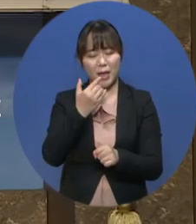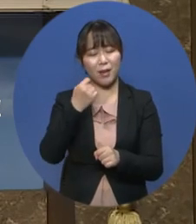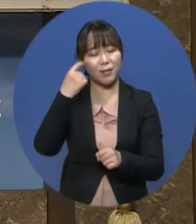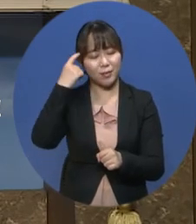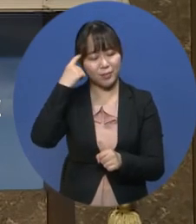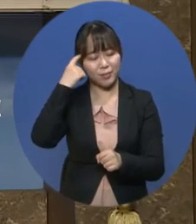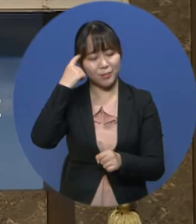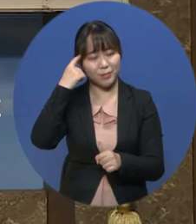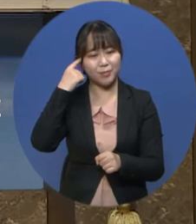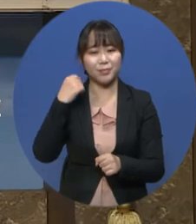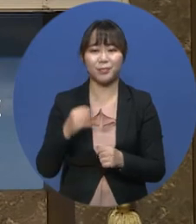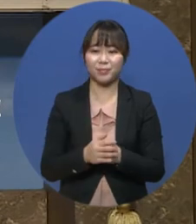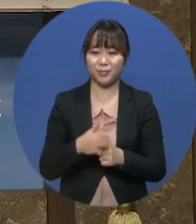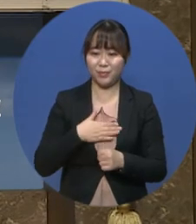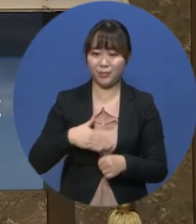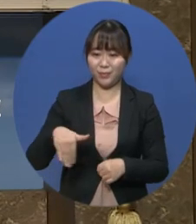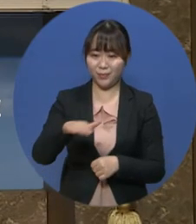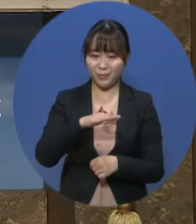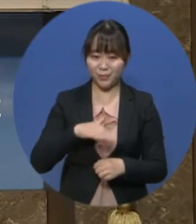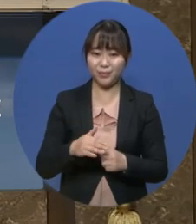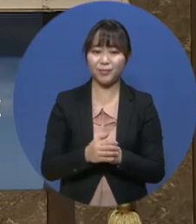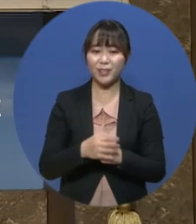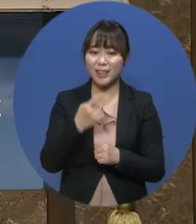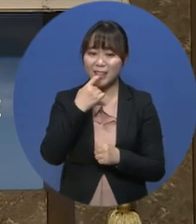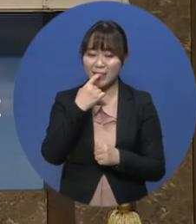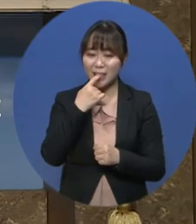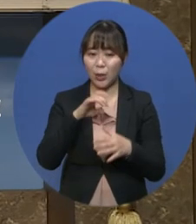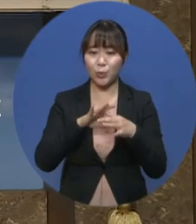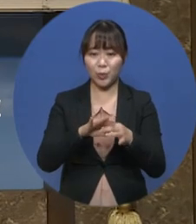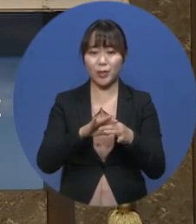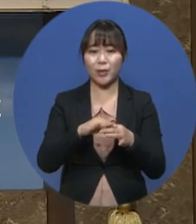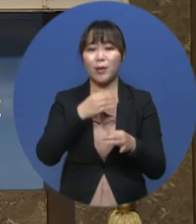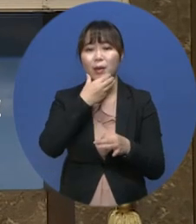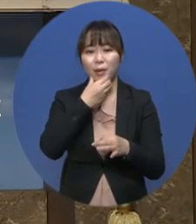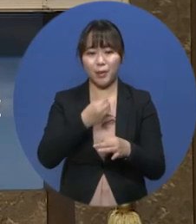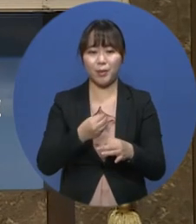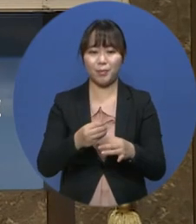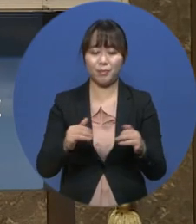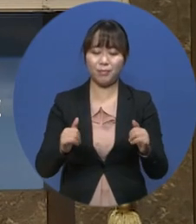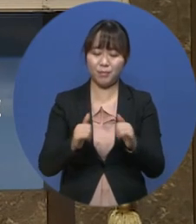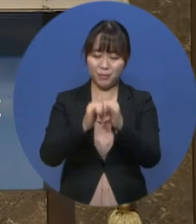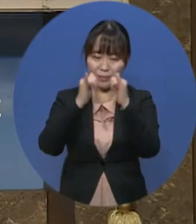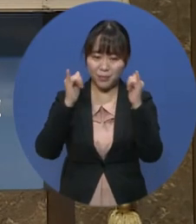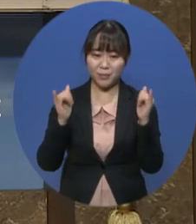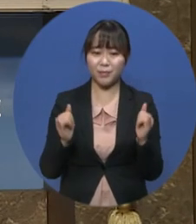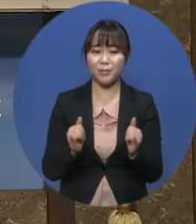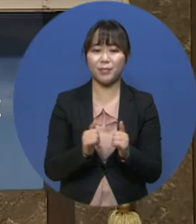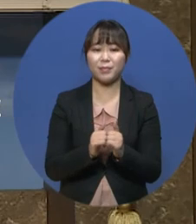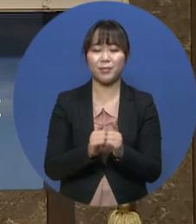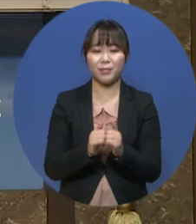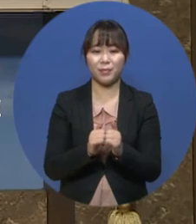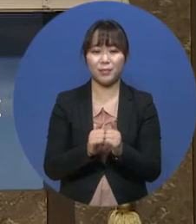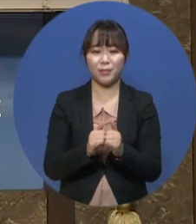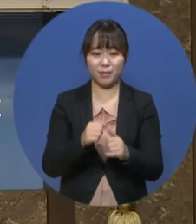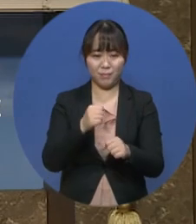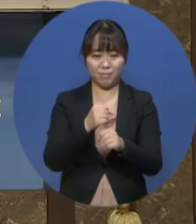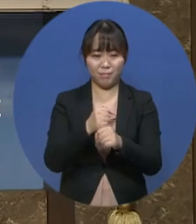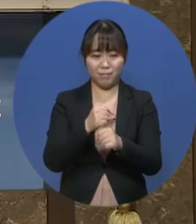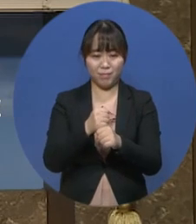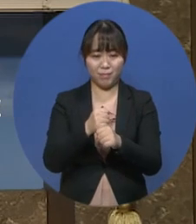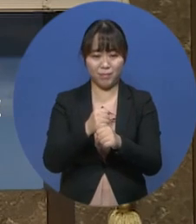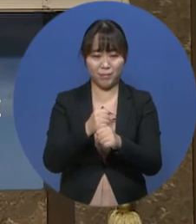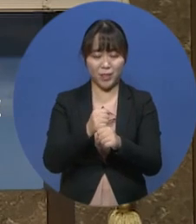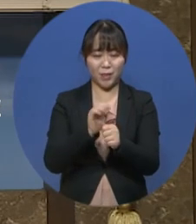생각합니다 저희는 치아를 통해서 이 행복한 사회를 만들어